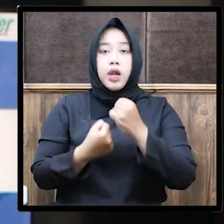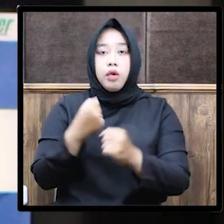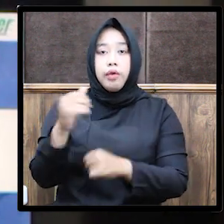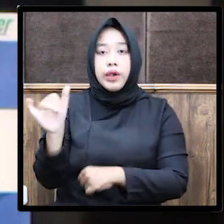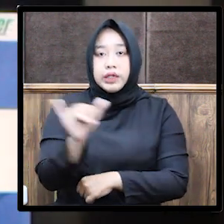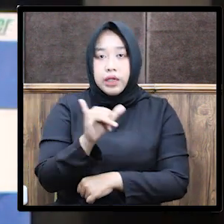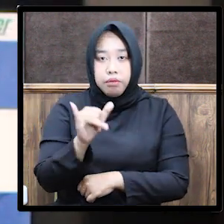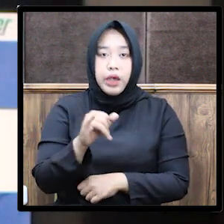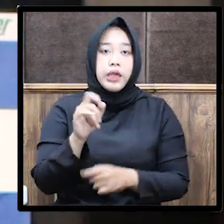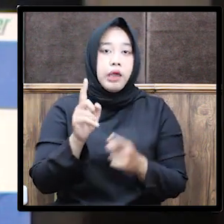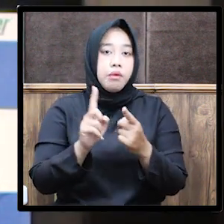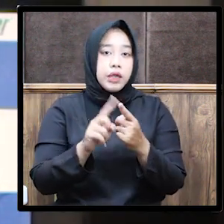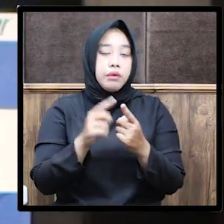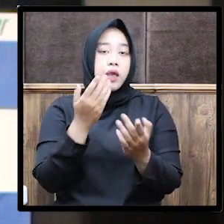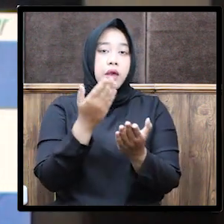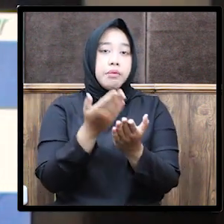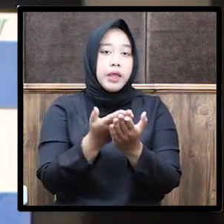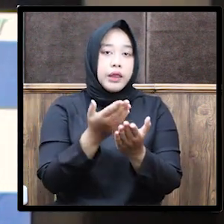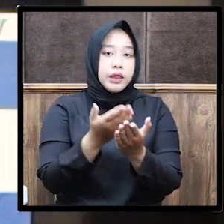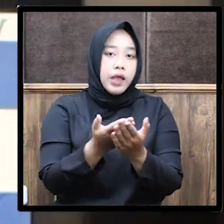meminta teman-teman kota kabupaten